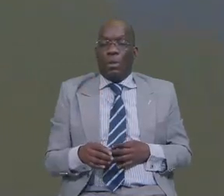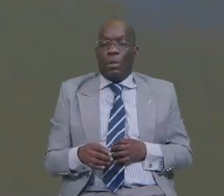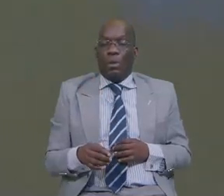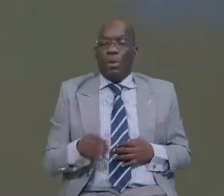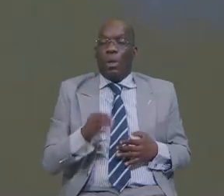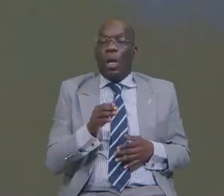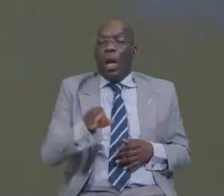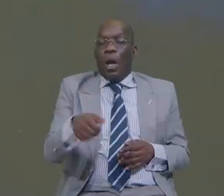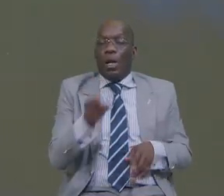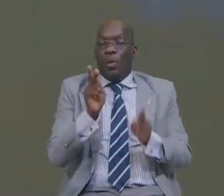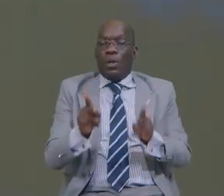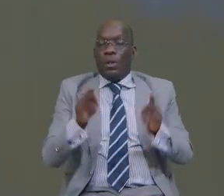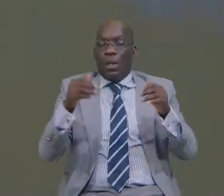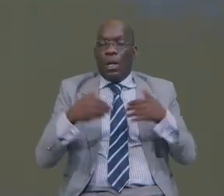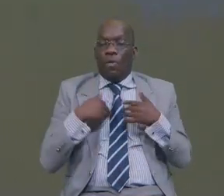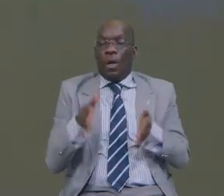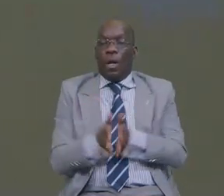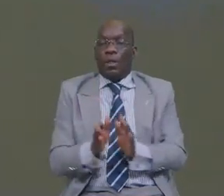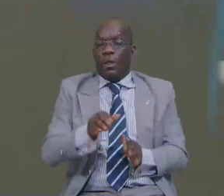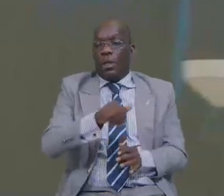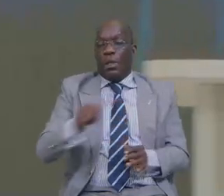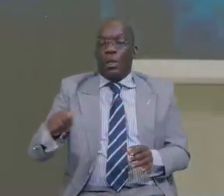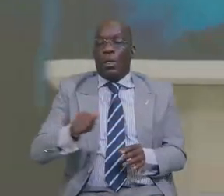Quelqu'un d'autre m'avait posé une question.